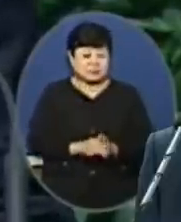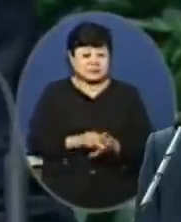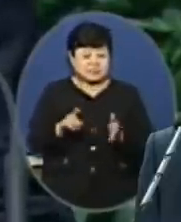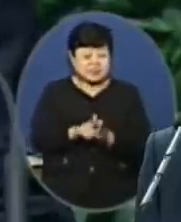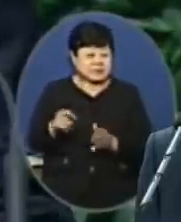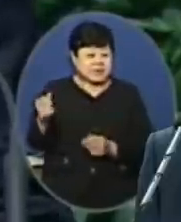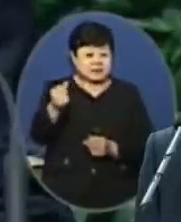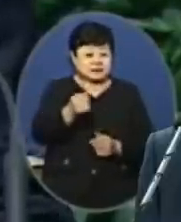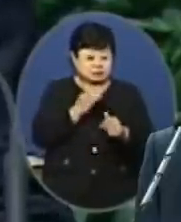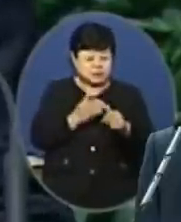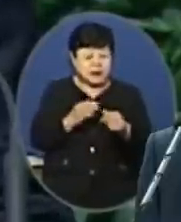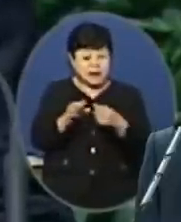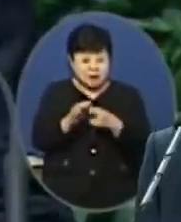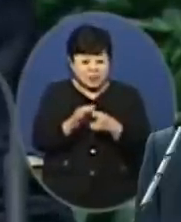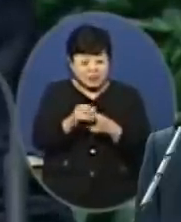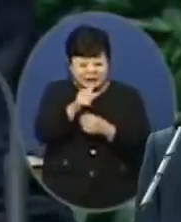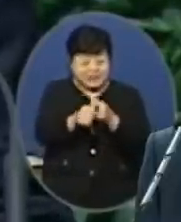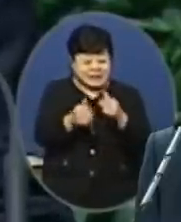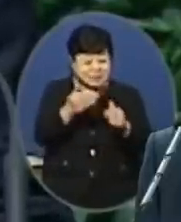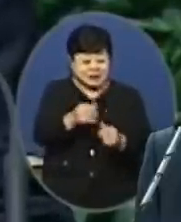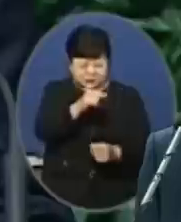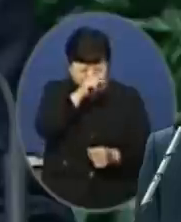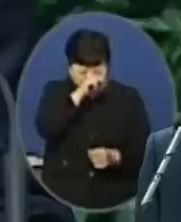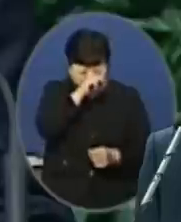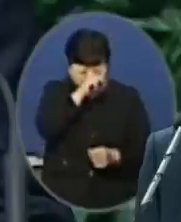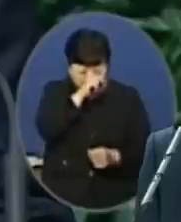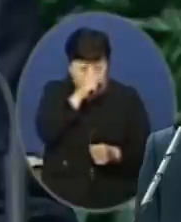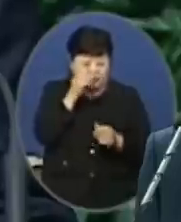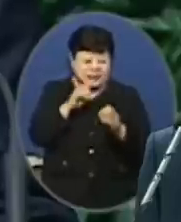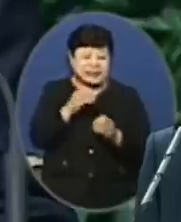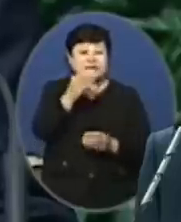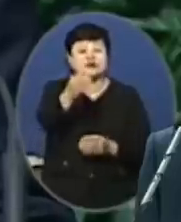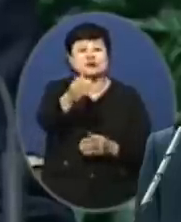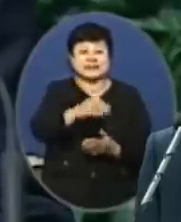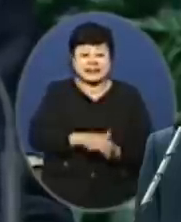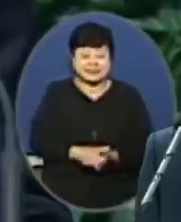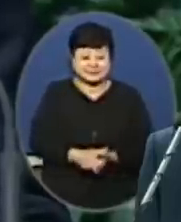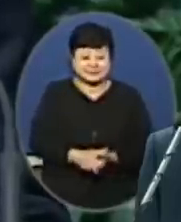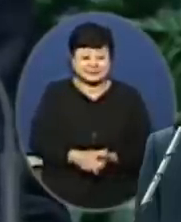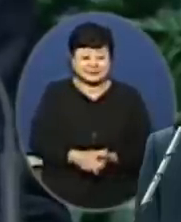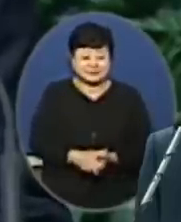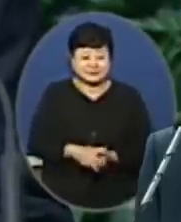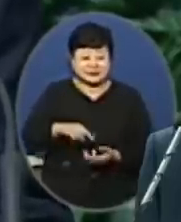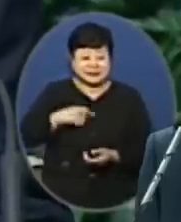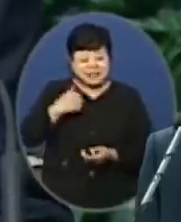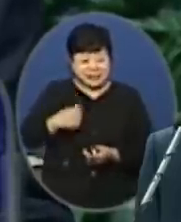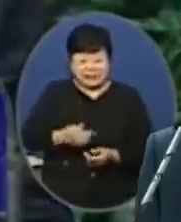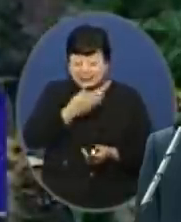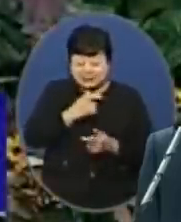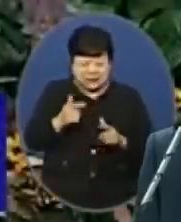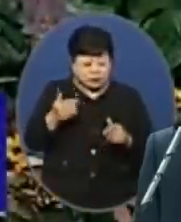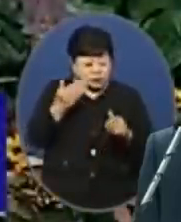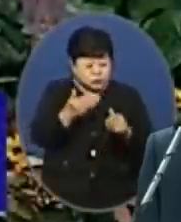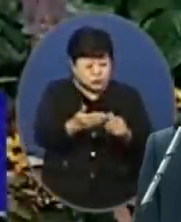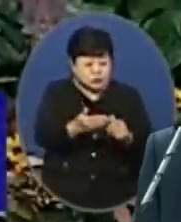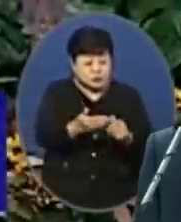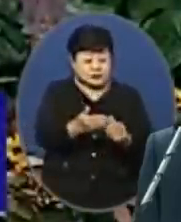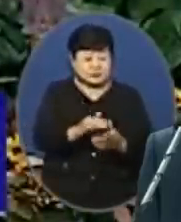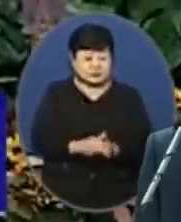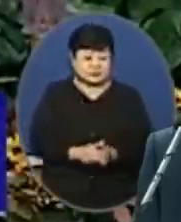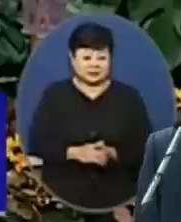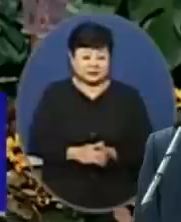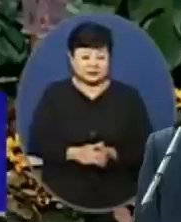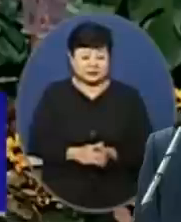믿음을 가지고 구하면 하나님이 좋은 것으로 대답해 주시는 것입니다. 자기 아들을 아끼지 아니하시고 우리 모든 사람을